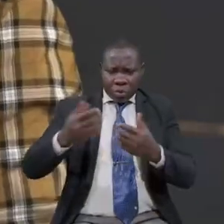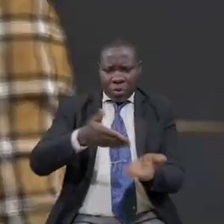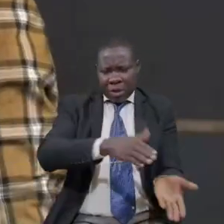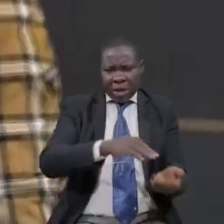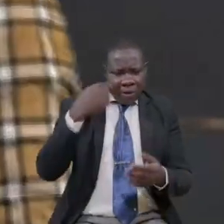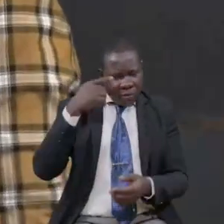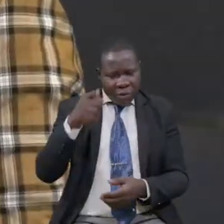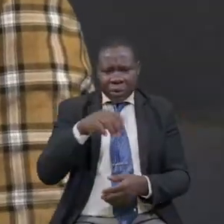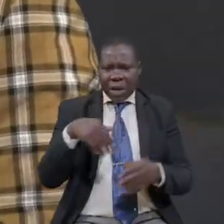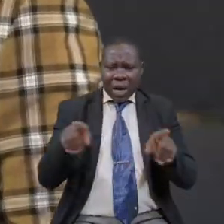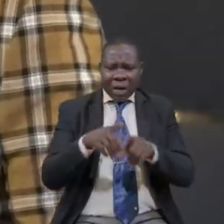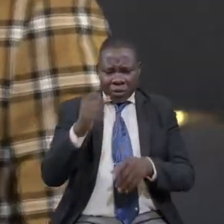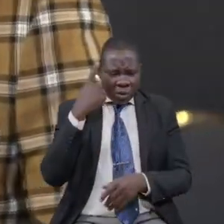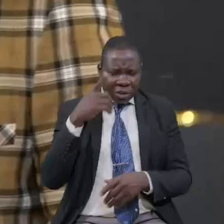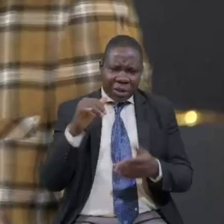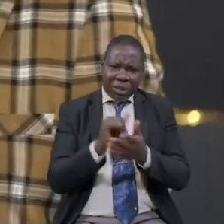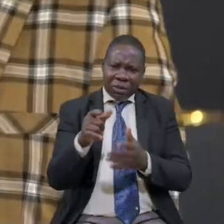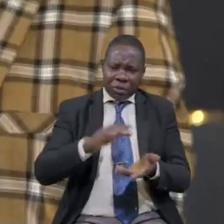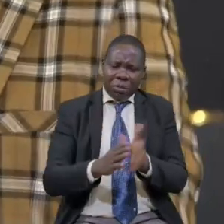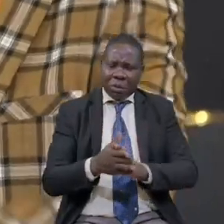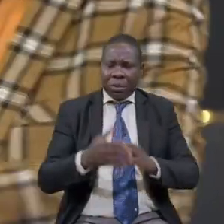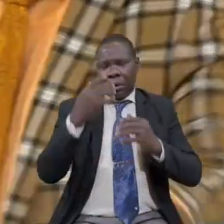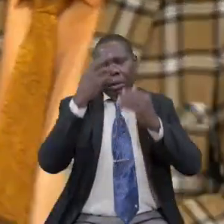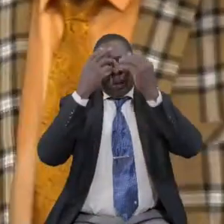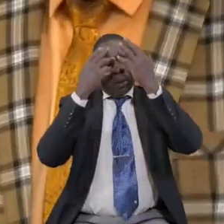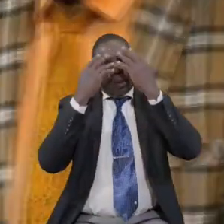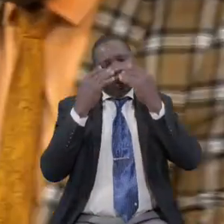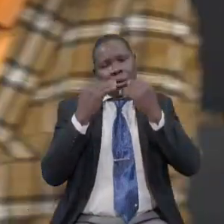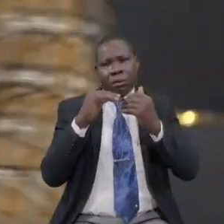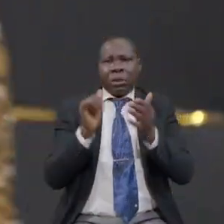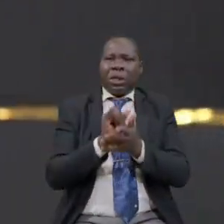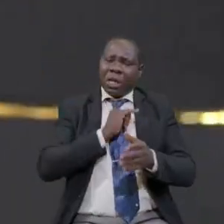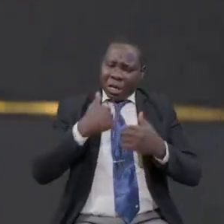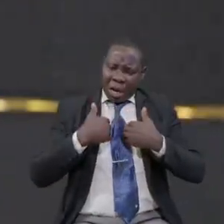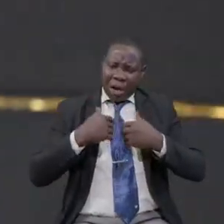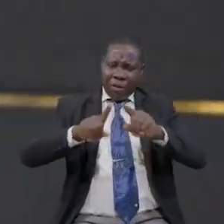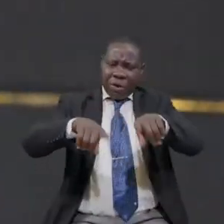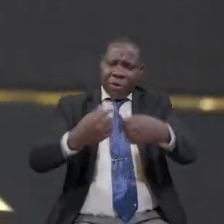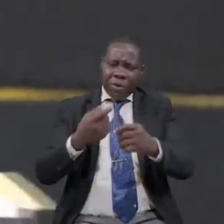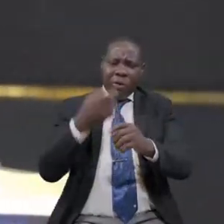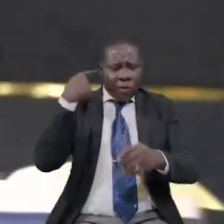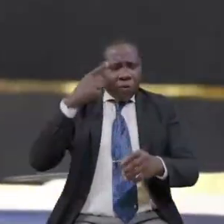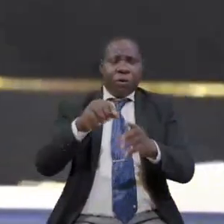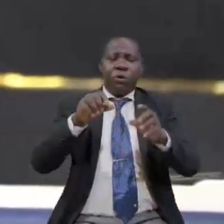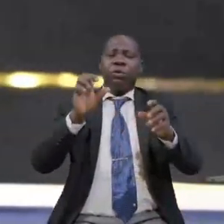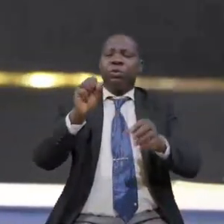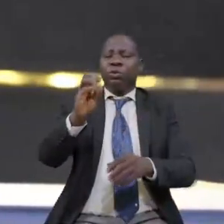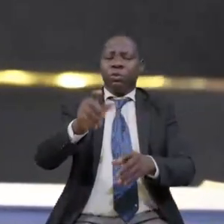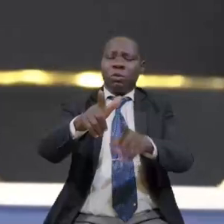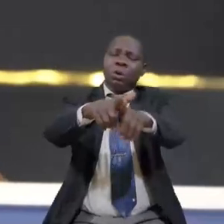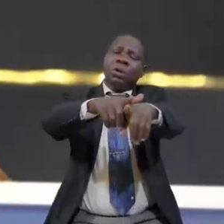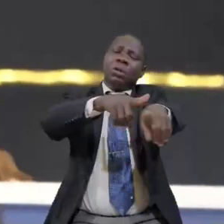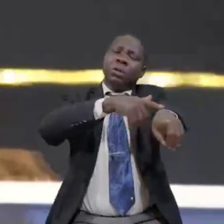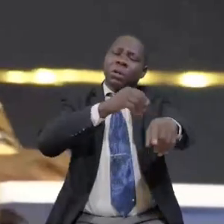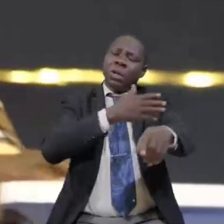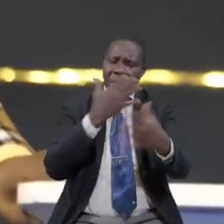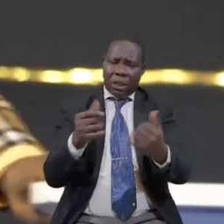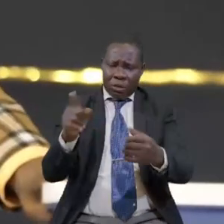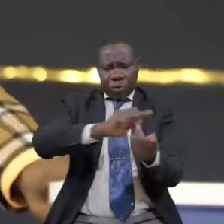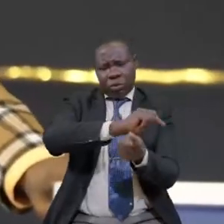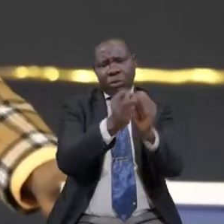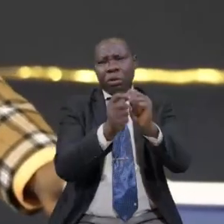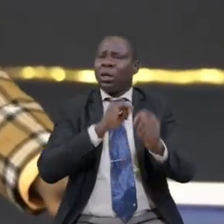cela, vous vous attristez et de vous être éloigné de Dieu, d'avoir embrassé une mauvaise voie. Maintenant, vous